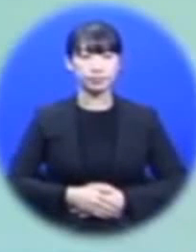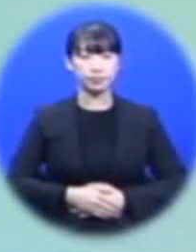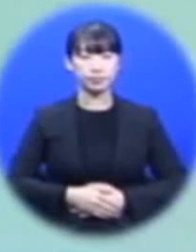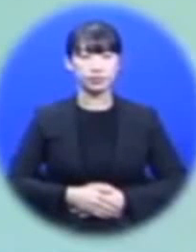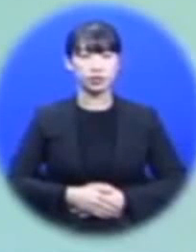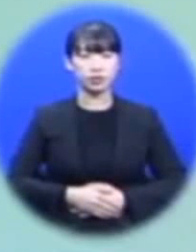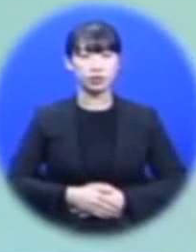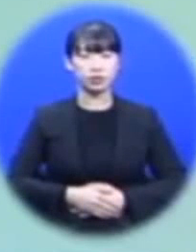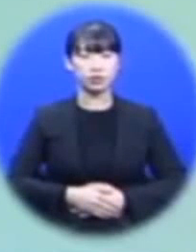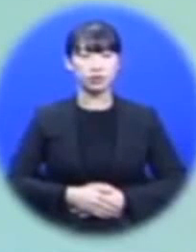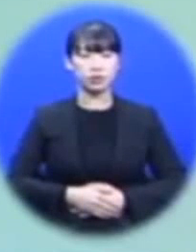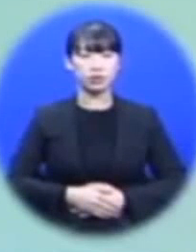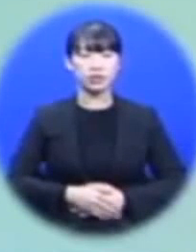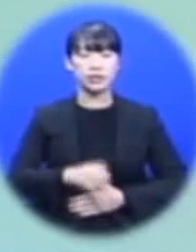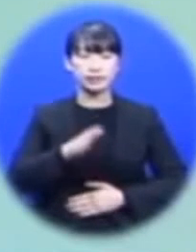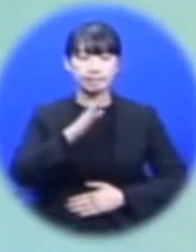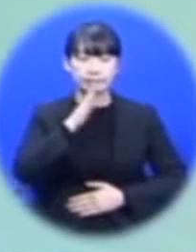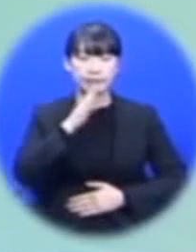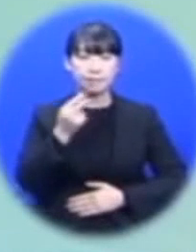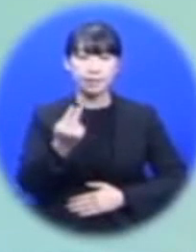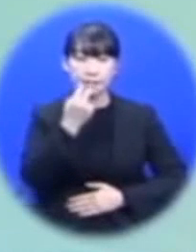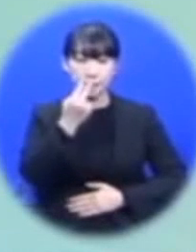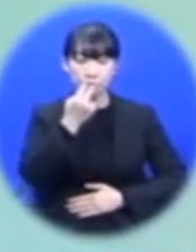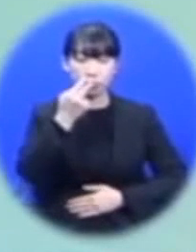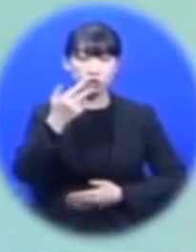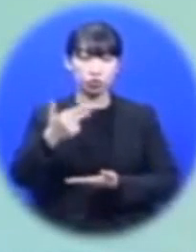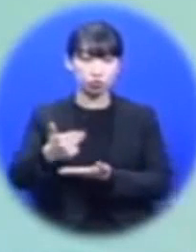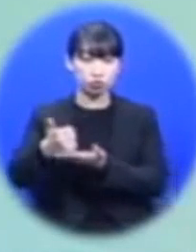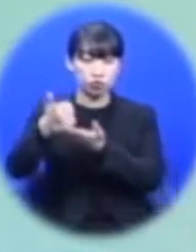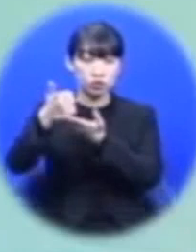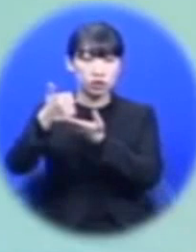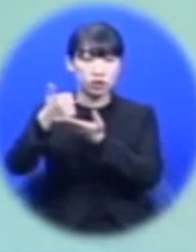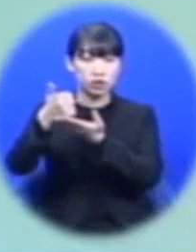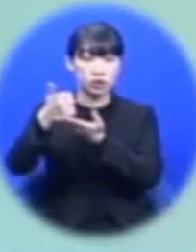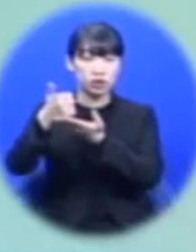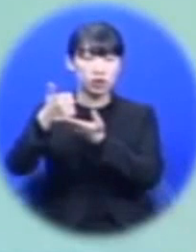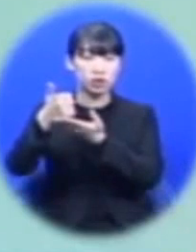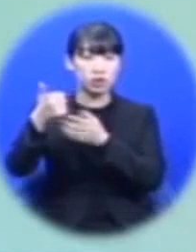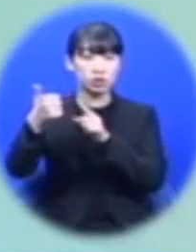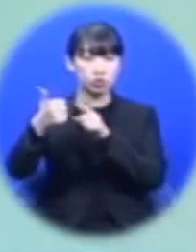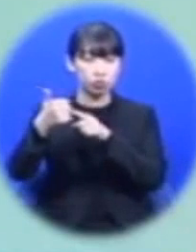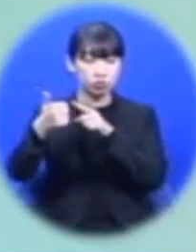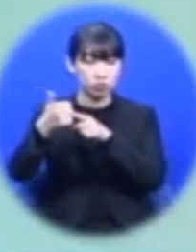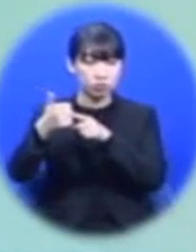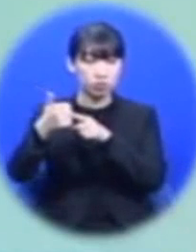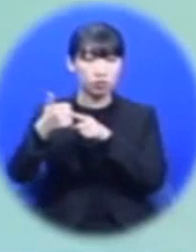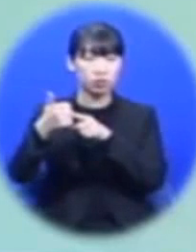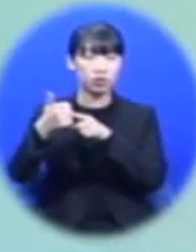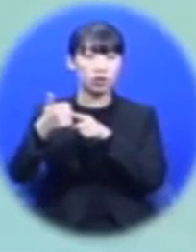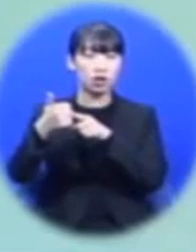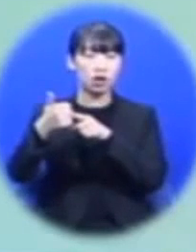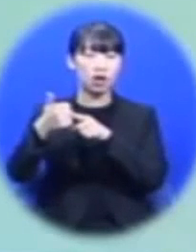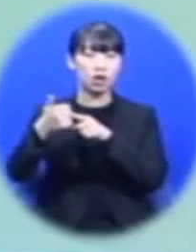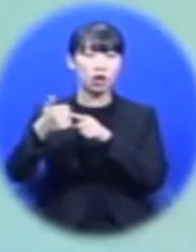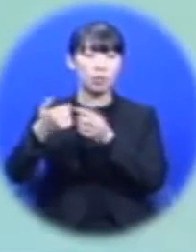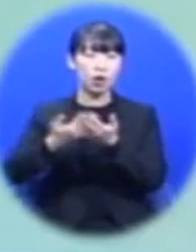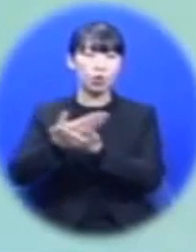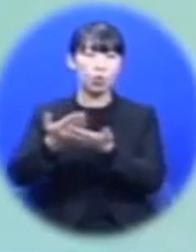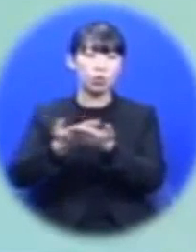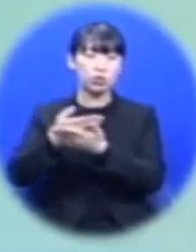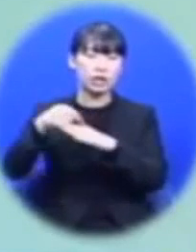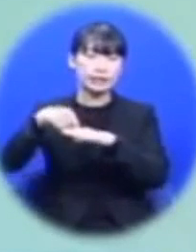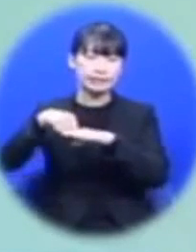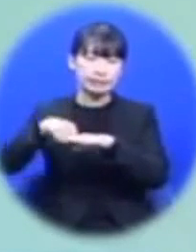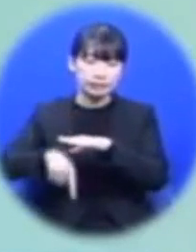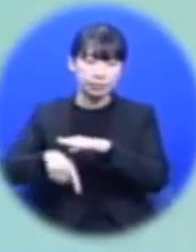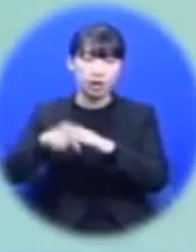됩니까 참 생명이신 주님 그 주님과 깊은 교재 인격적인 교재